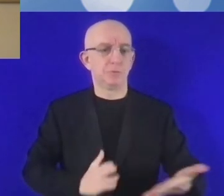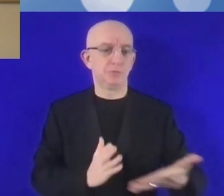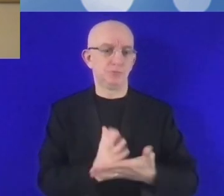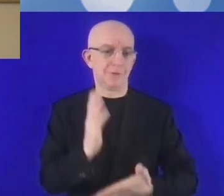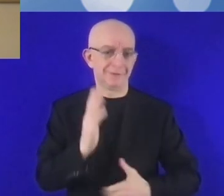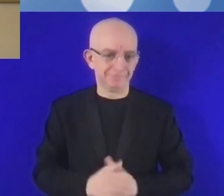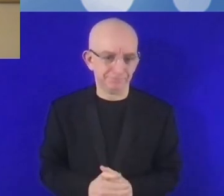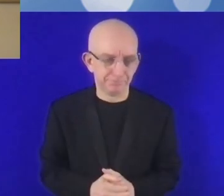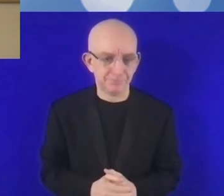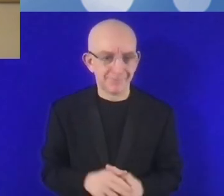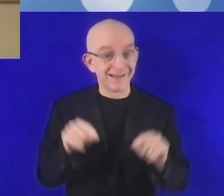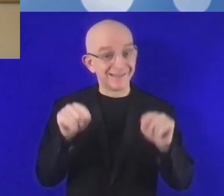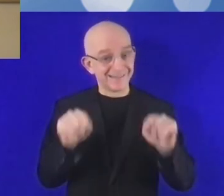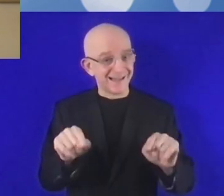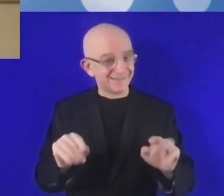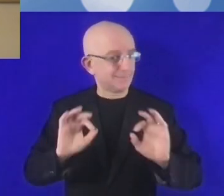Мы считаем, что